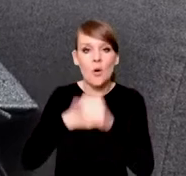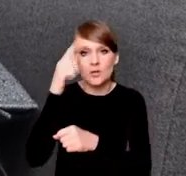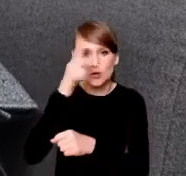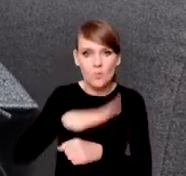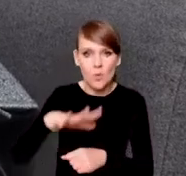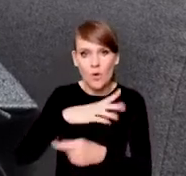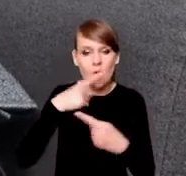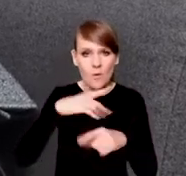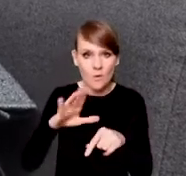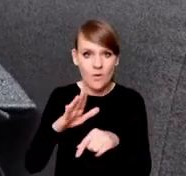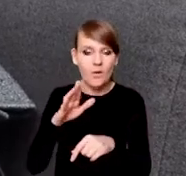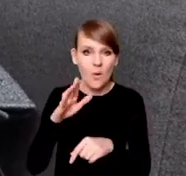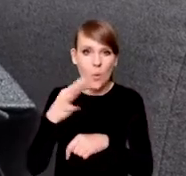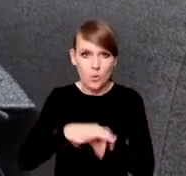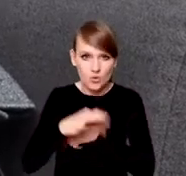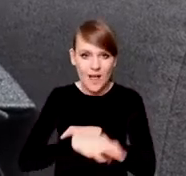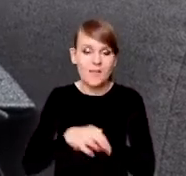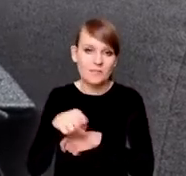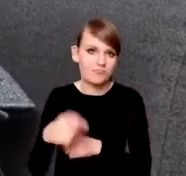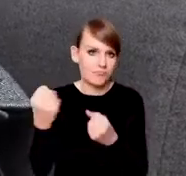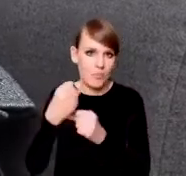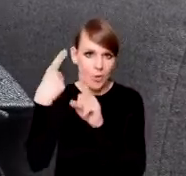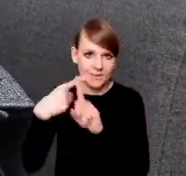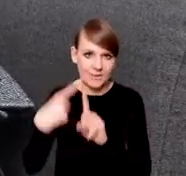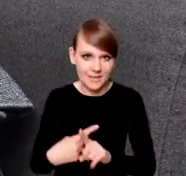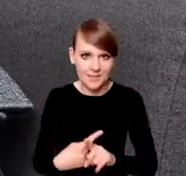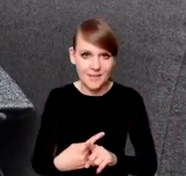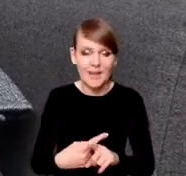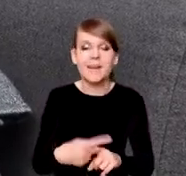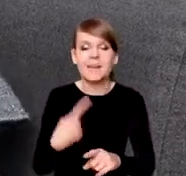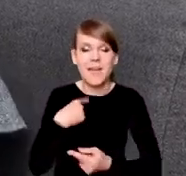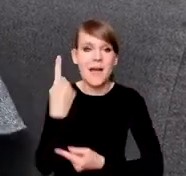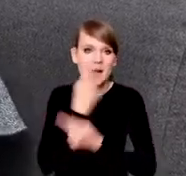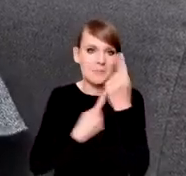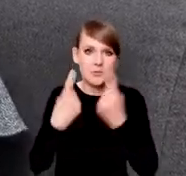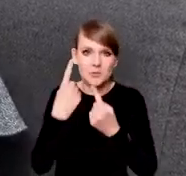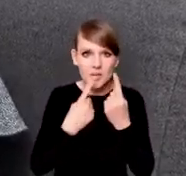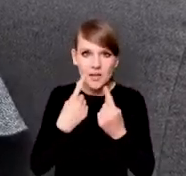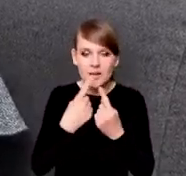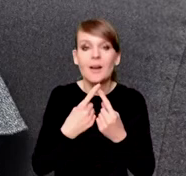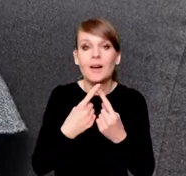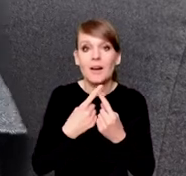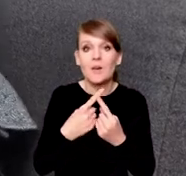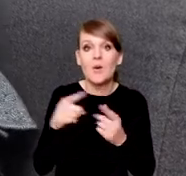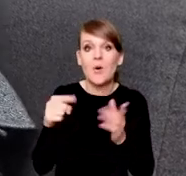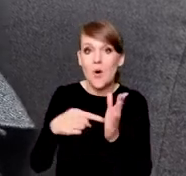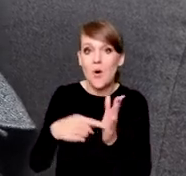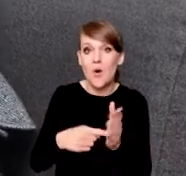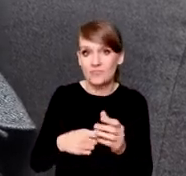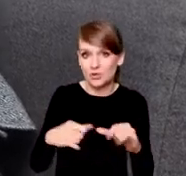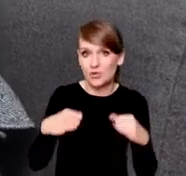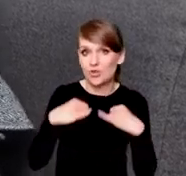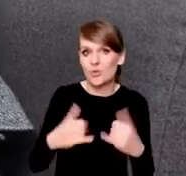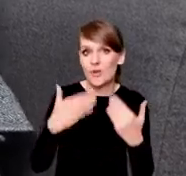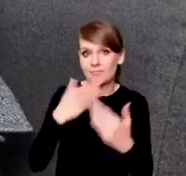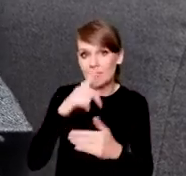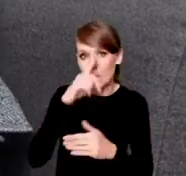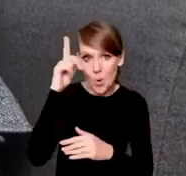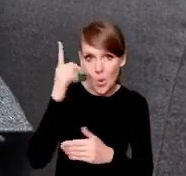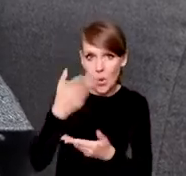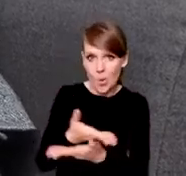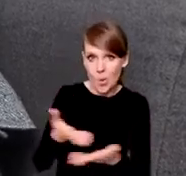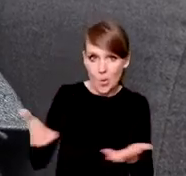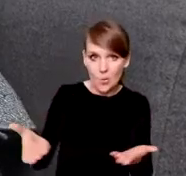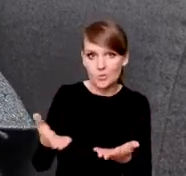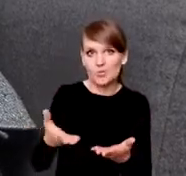pozytywne. Uważam wręcz, że jakby to jest właśnie ta oddolna siła, która w